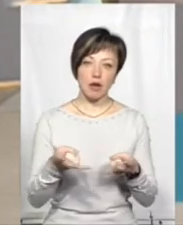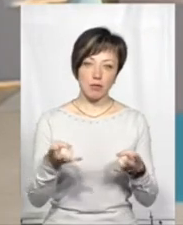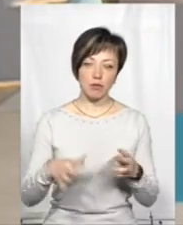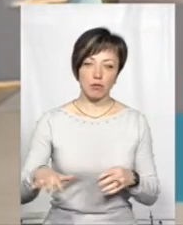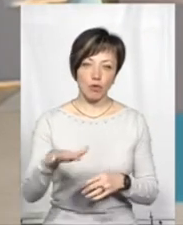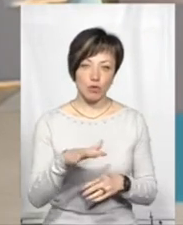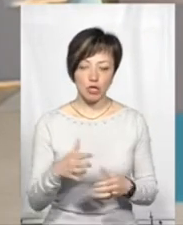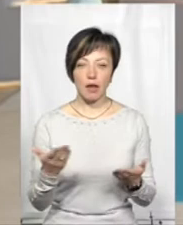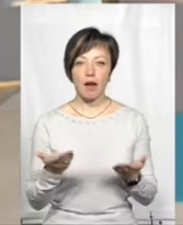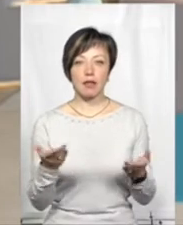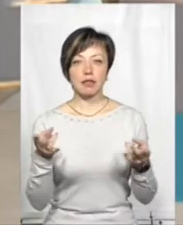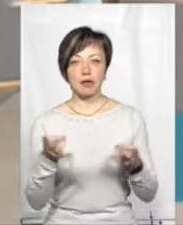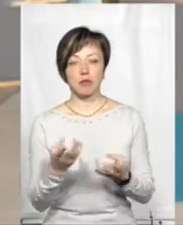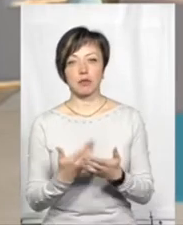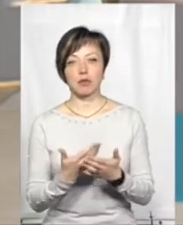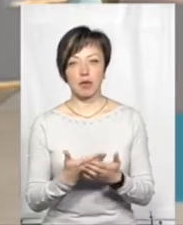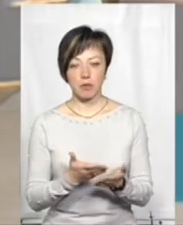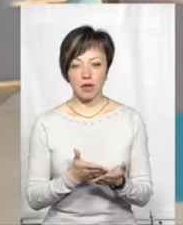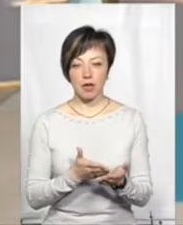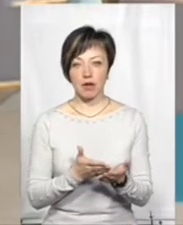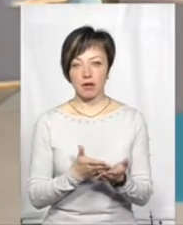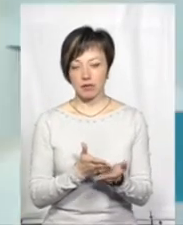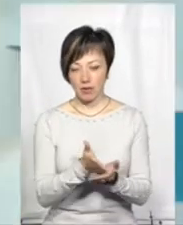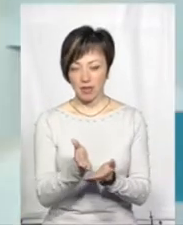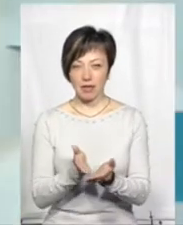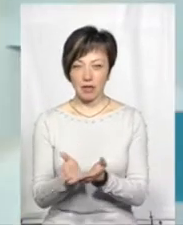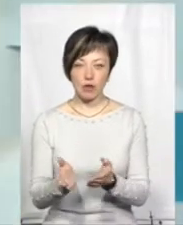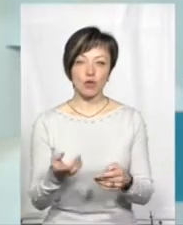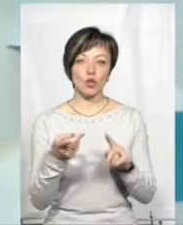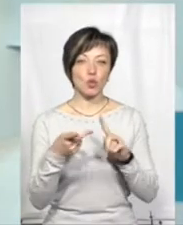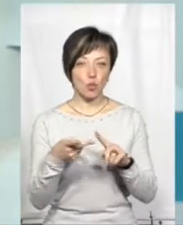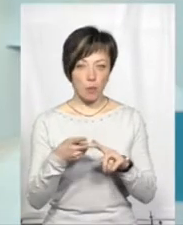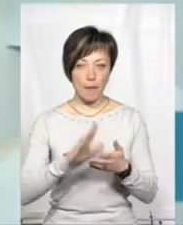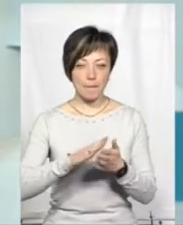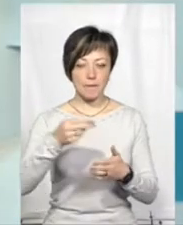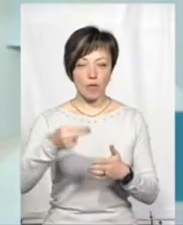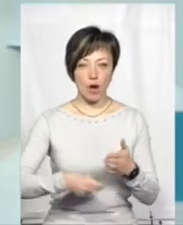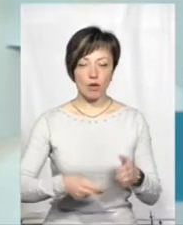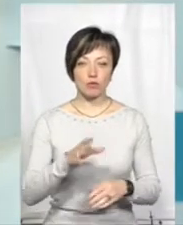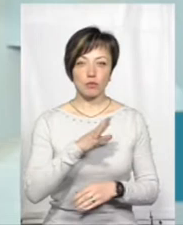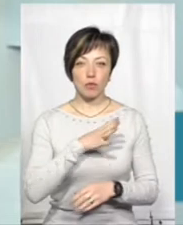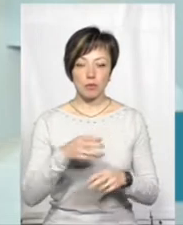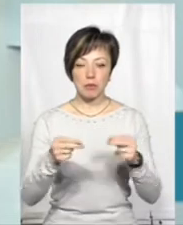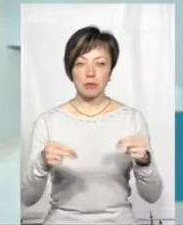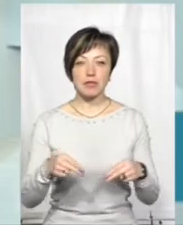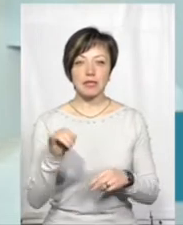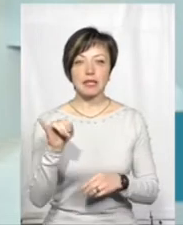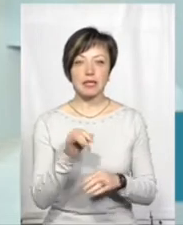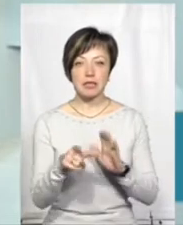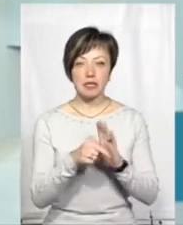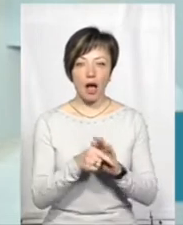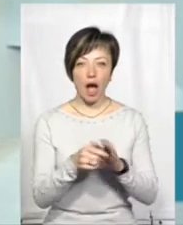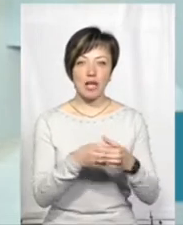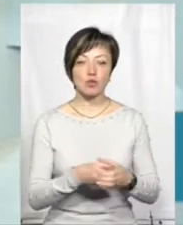площаді, які їм треба там гілки розв'язування і так далі. І тому, власне, другий меморандум, він вже був підписувався також і з